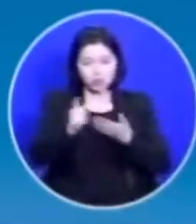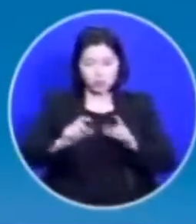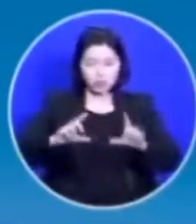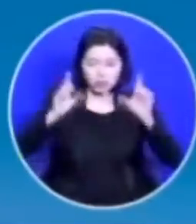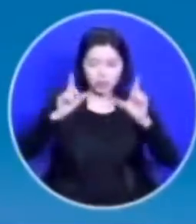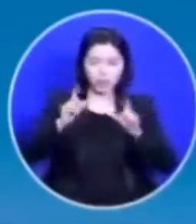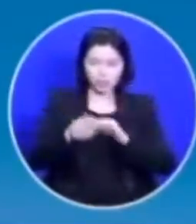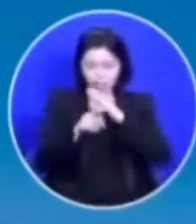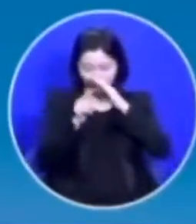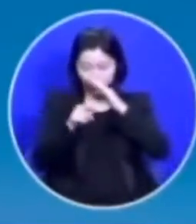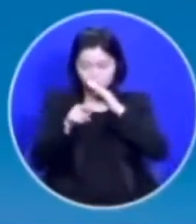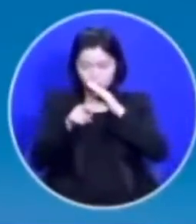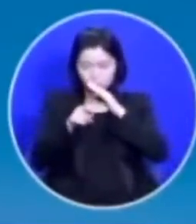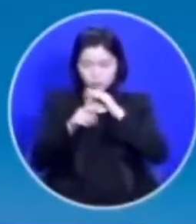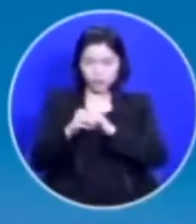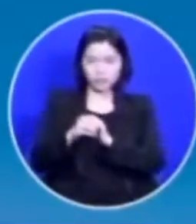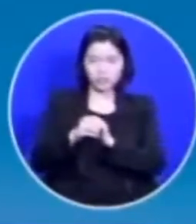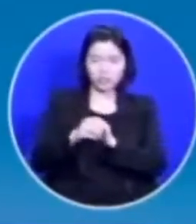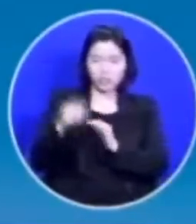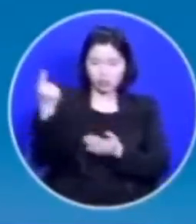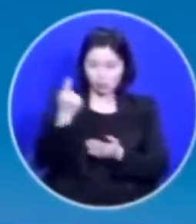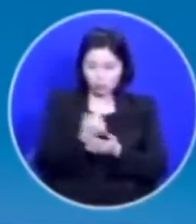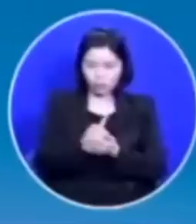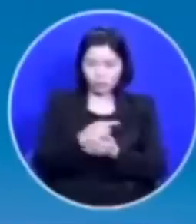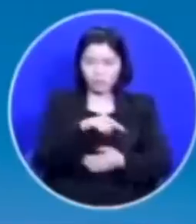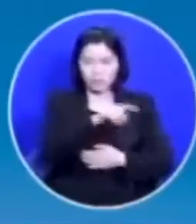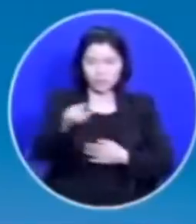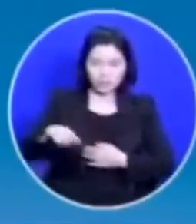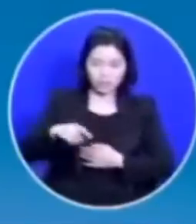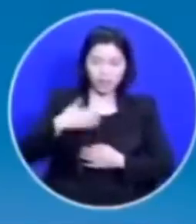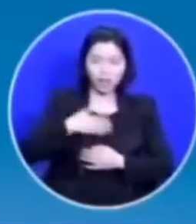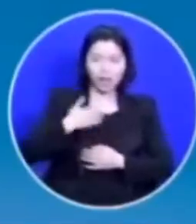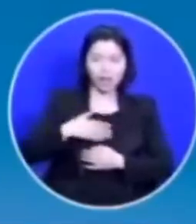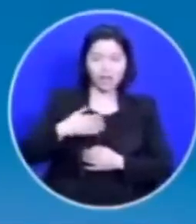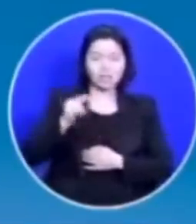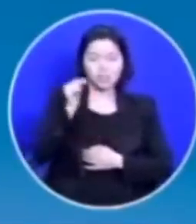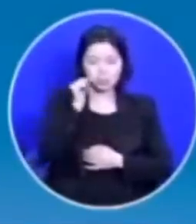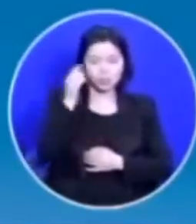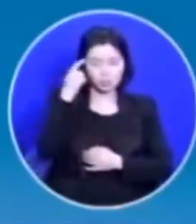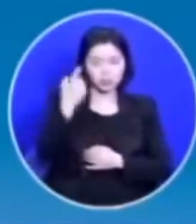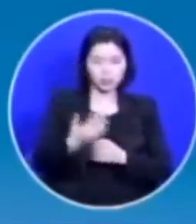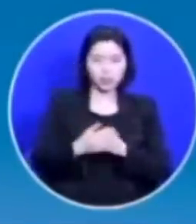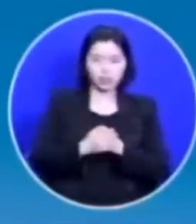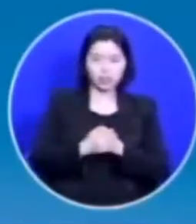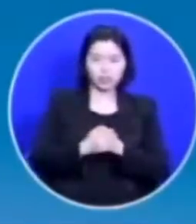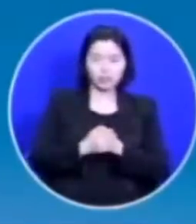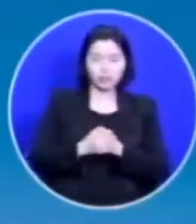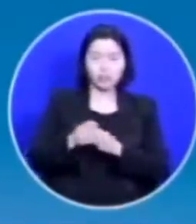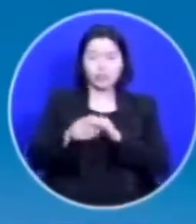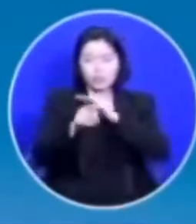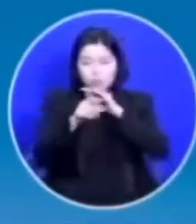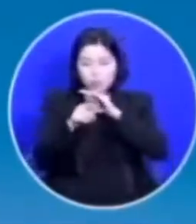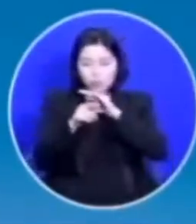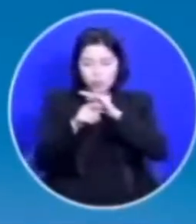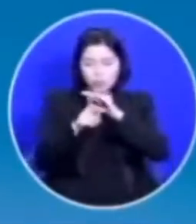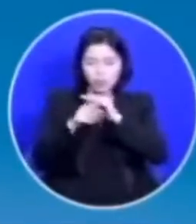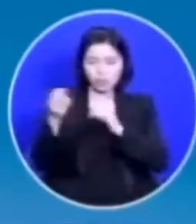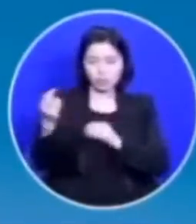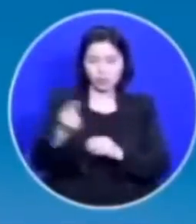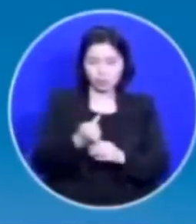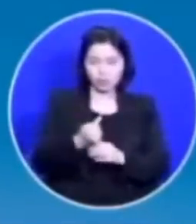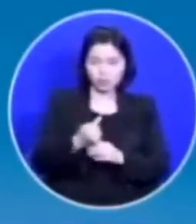자신이 자세히 알기 때문이라 여러분 예수님이 도둑같이 임하시는 그런 주님으로 주님을